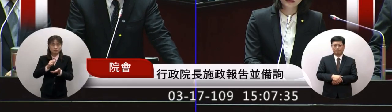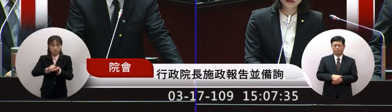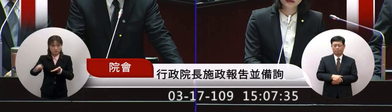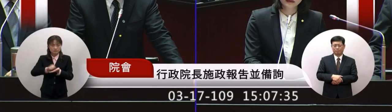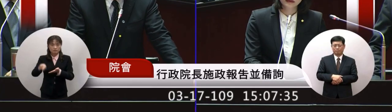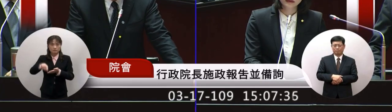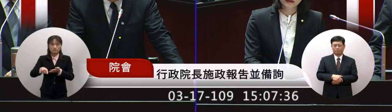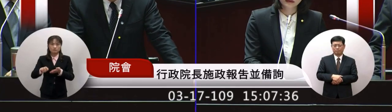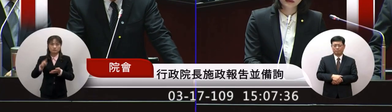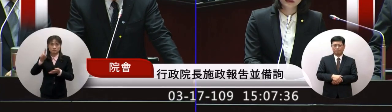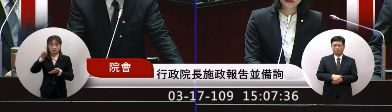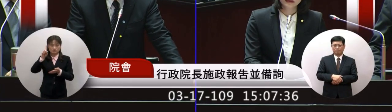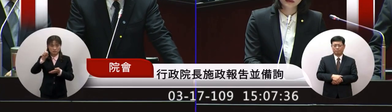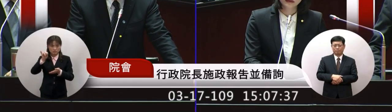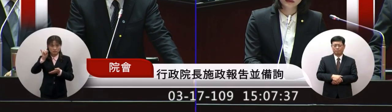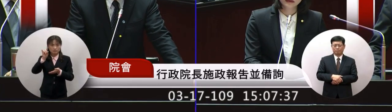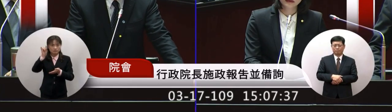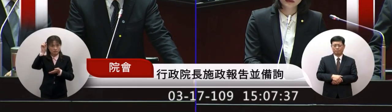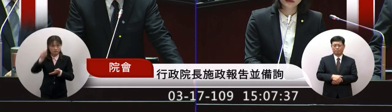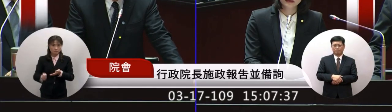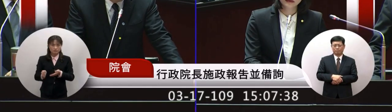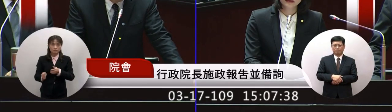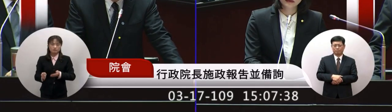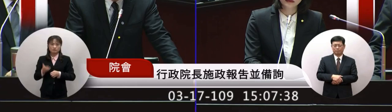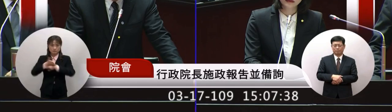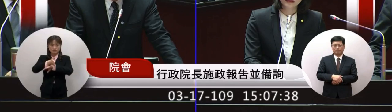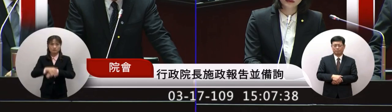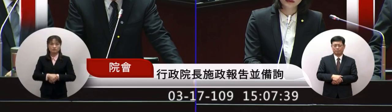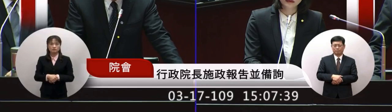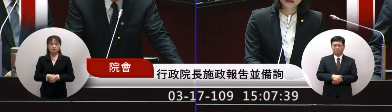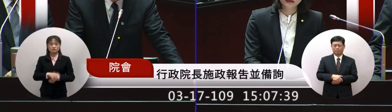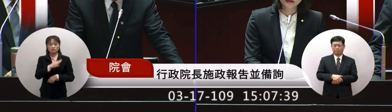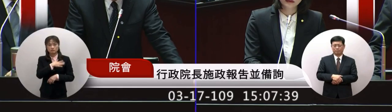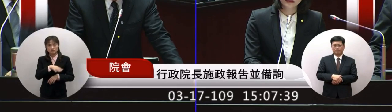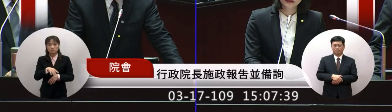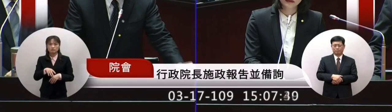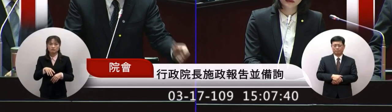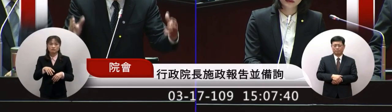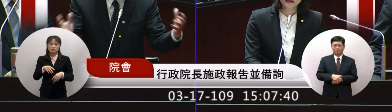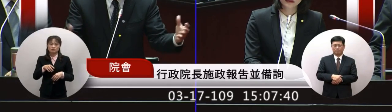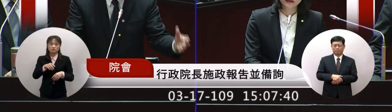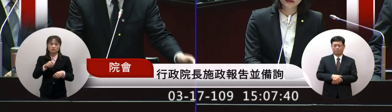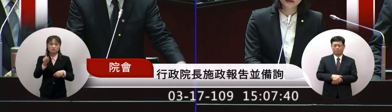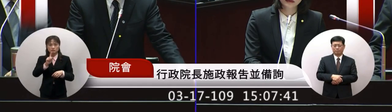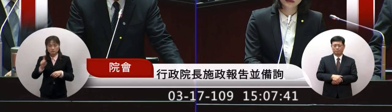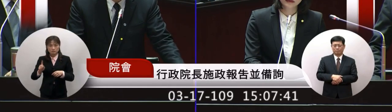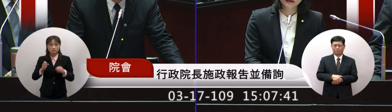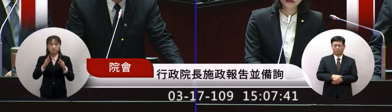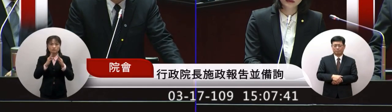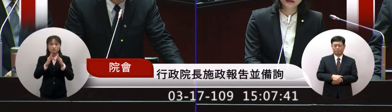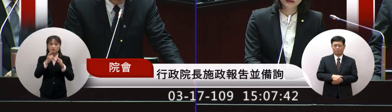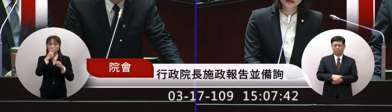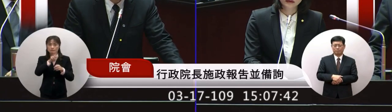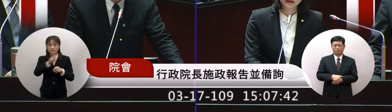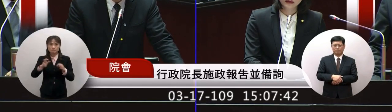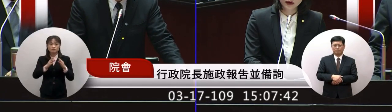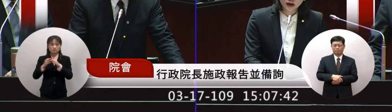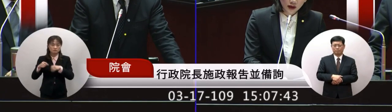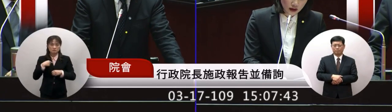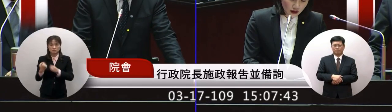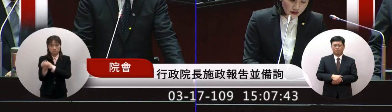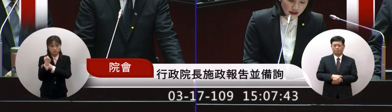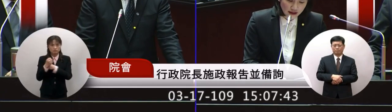想这些不管在直接金融跟间接金融上面，我们都努力的在营造一个友善的一个绿色金融的环境，这